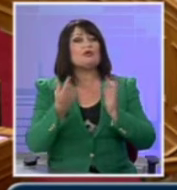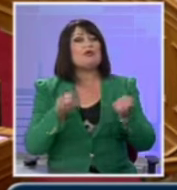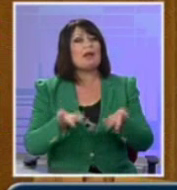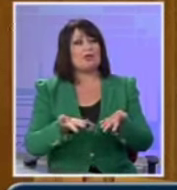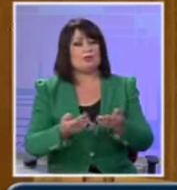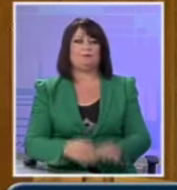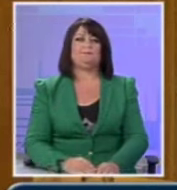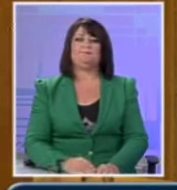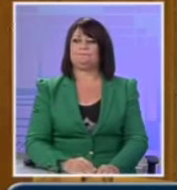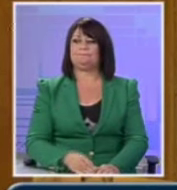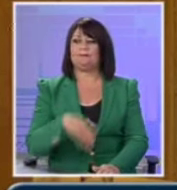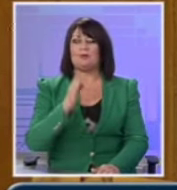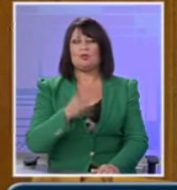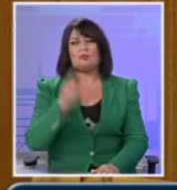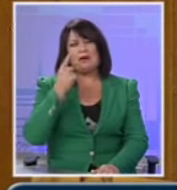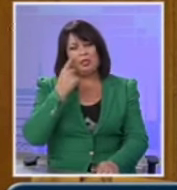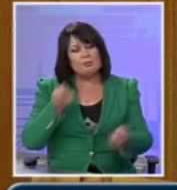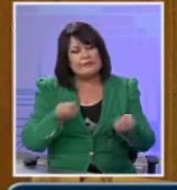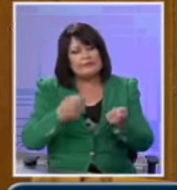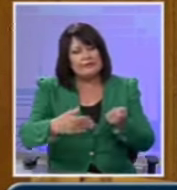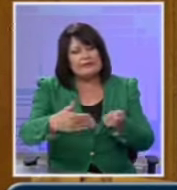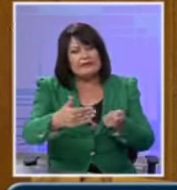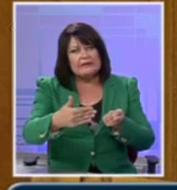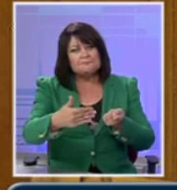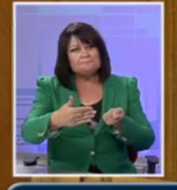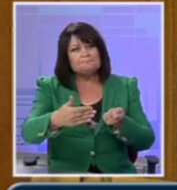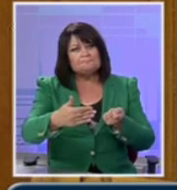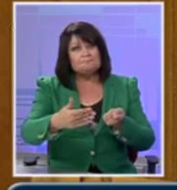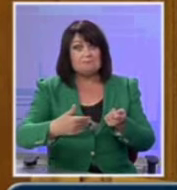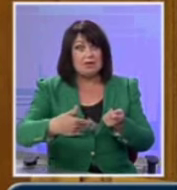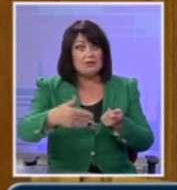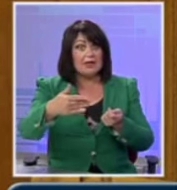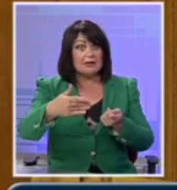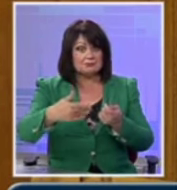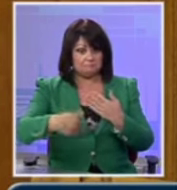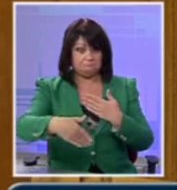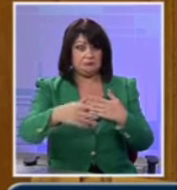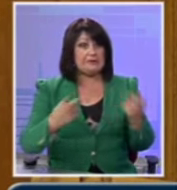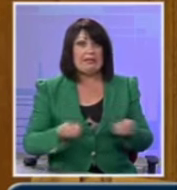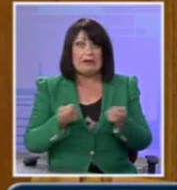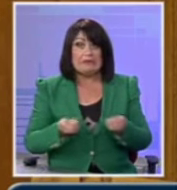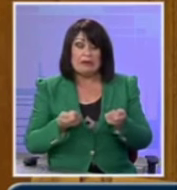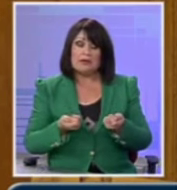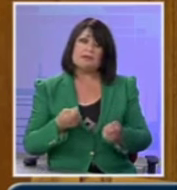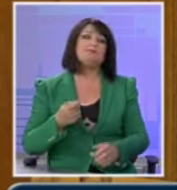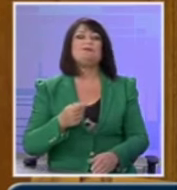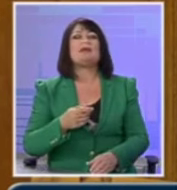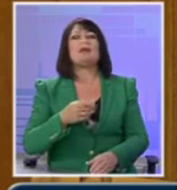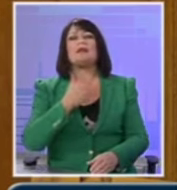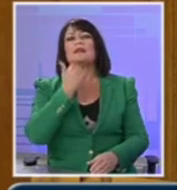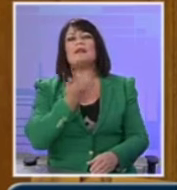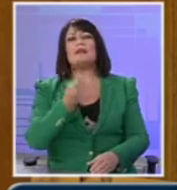Μπορούμε να κάνουμε κάποιες εκτιμήσεις για αυτά τα οποία θα ακολουθήσουν το επόμενο διάστημα? Βεβαίως δεν μπορούμε να